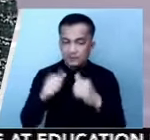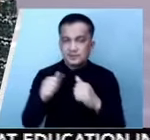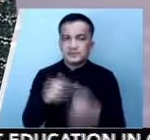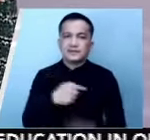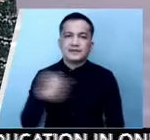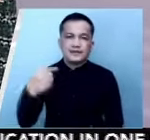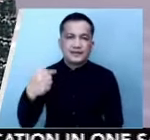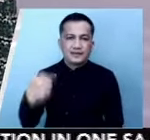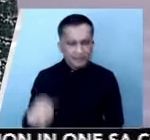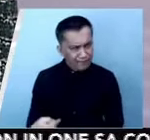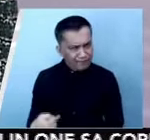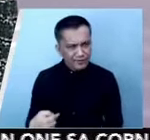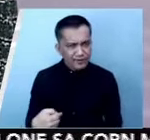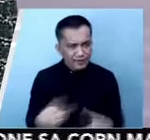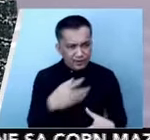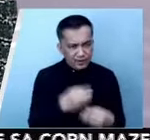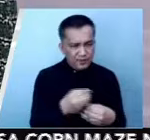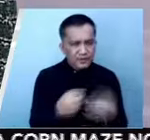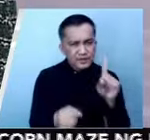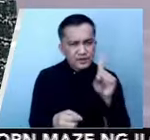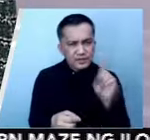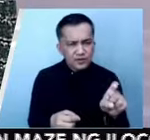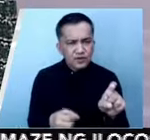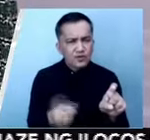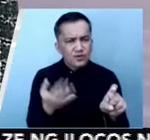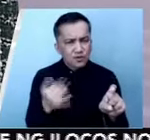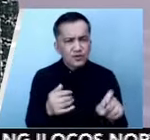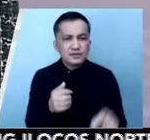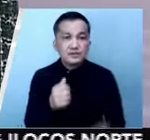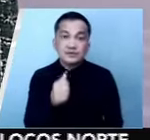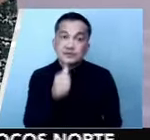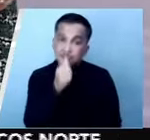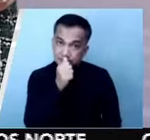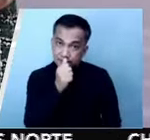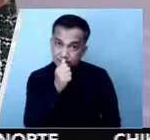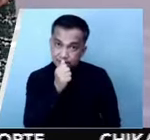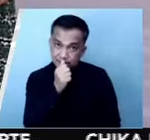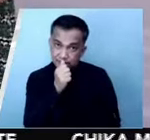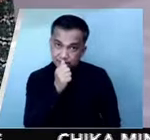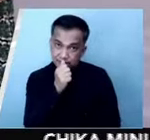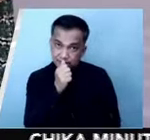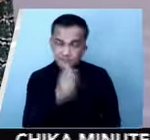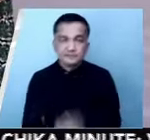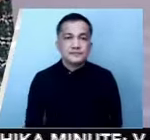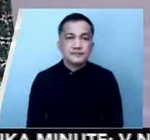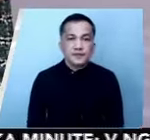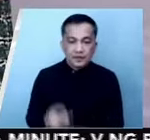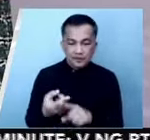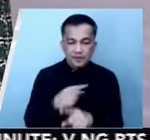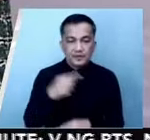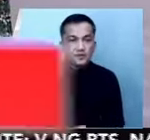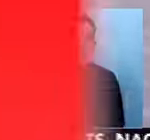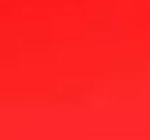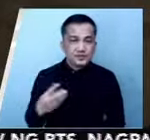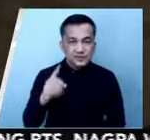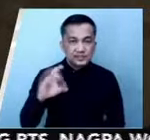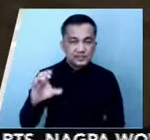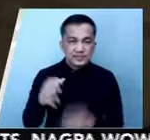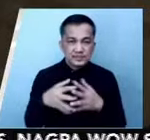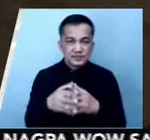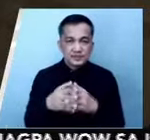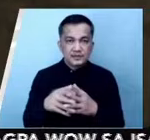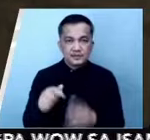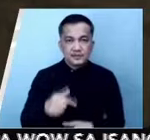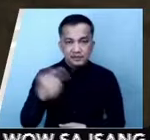Isa pang tanong ng Pangulo, bakit daw ba ito kailangang ilihim? Mula sa Washington DC sa Amerika, nakatutok lang